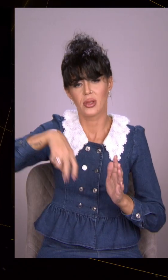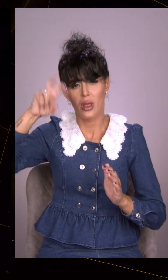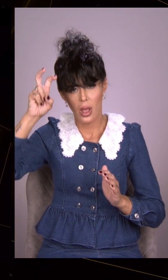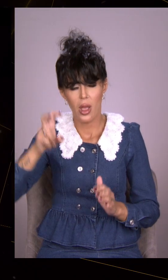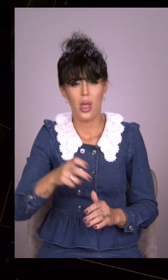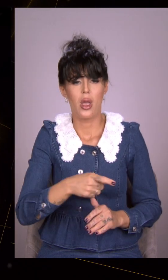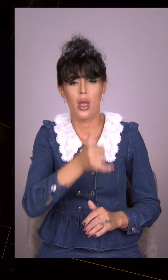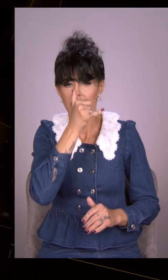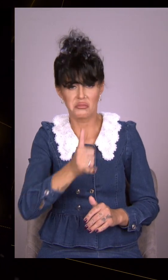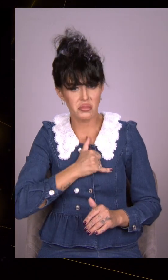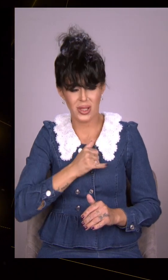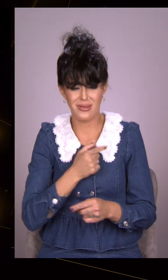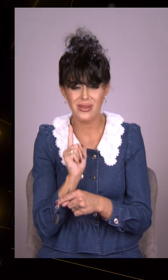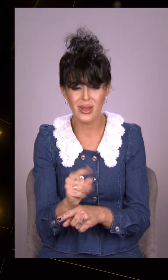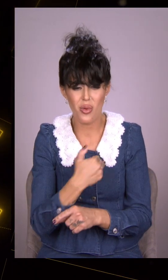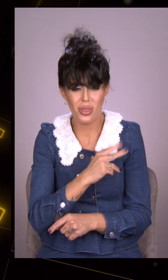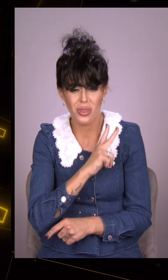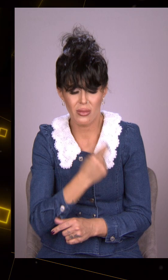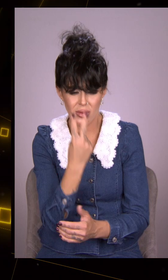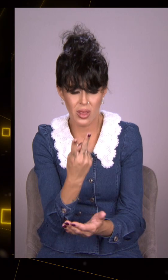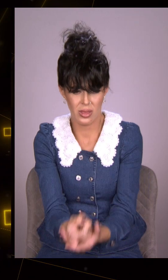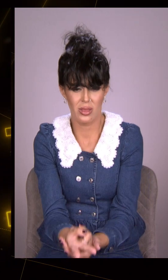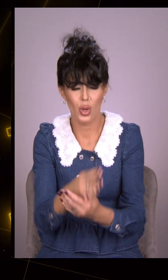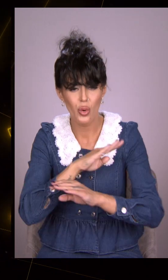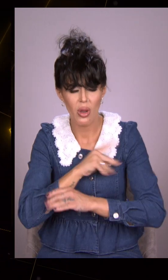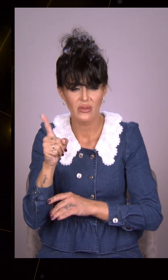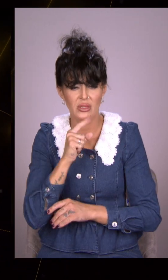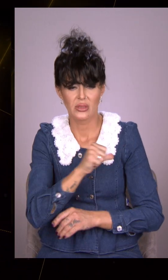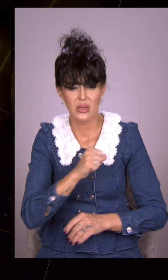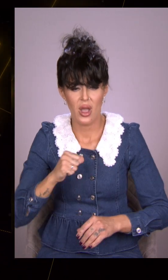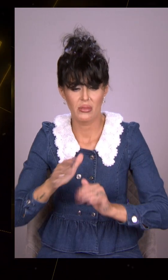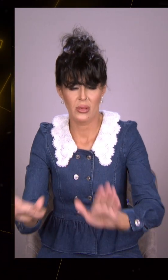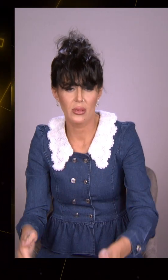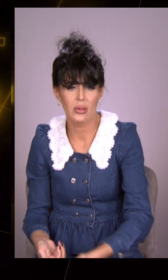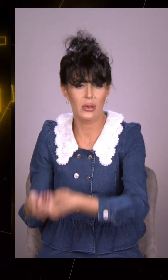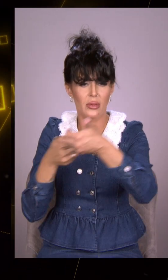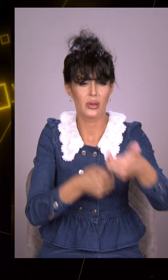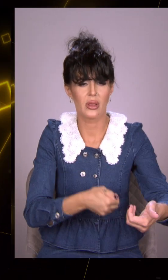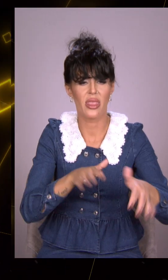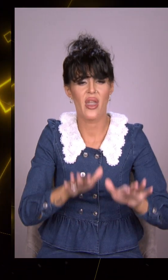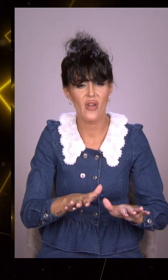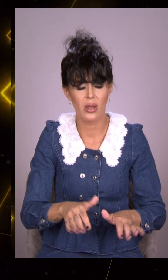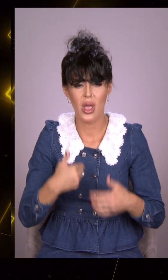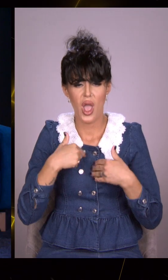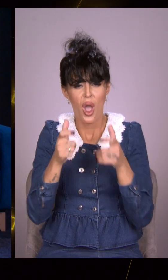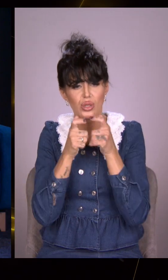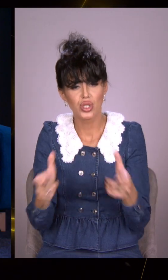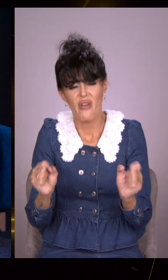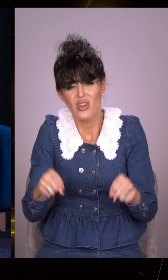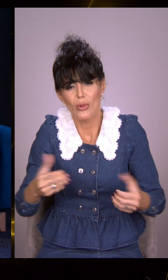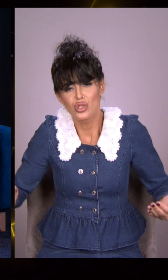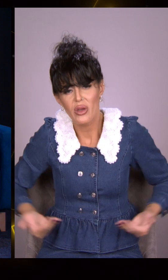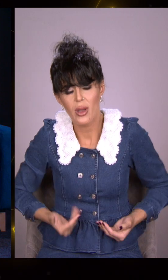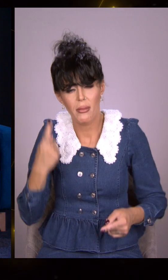допустили до Насті. Вони її з підлоги підняли, поклали на диван. Я, звісно, кричала, може, вона ще жива.